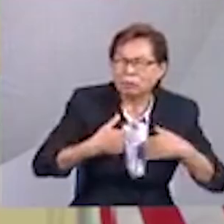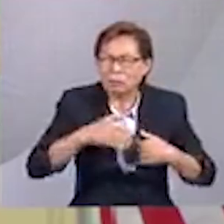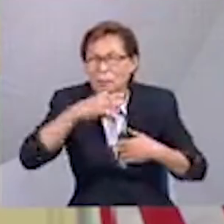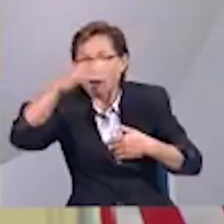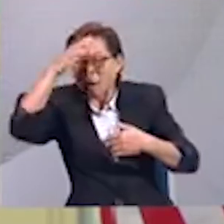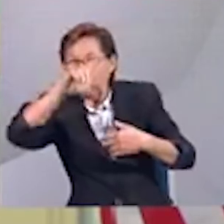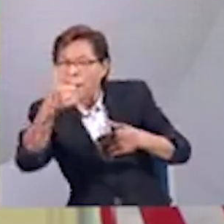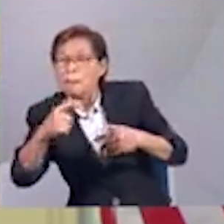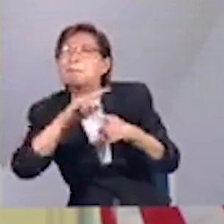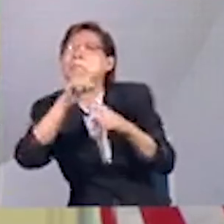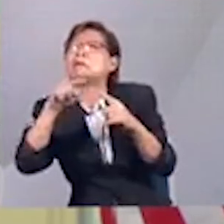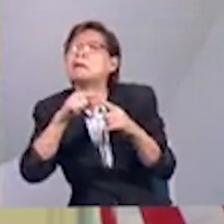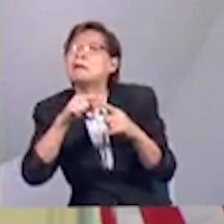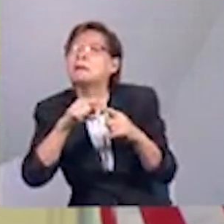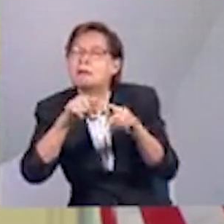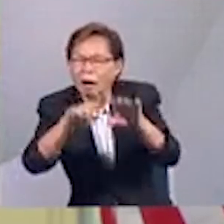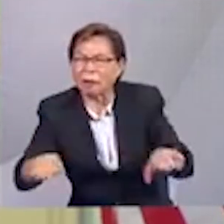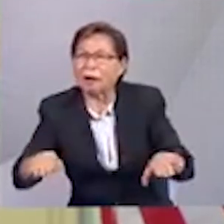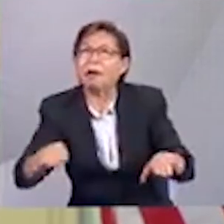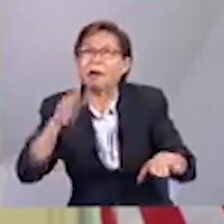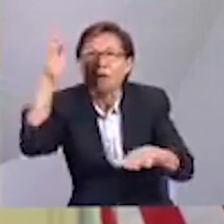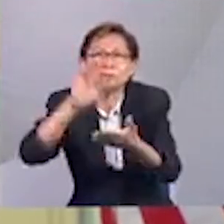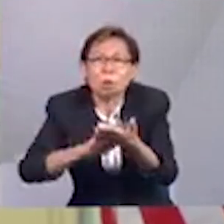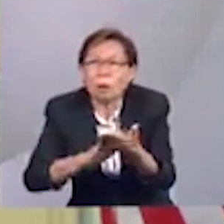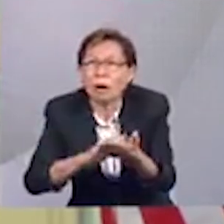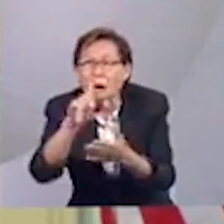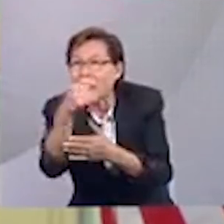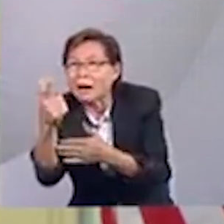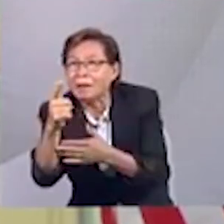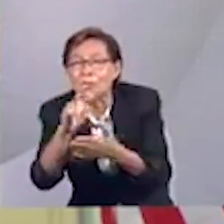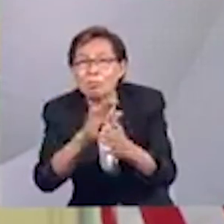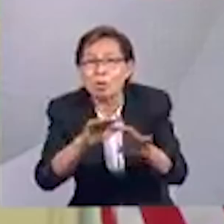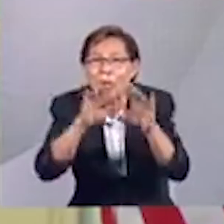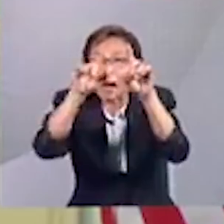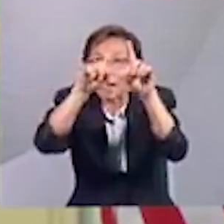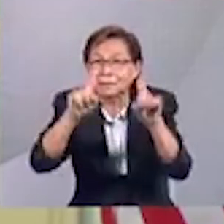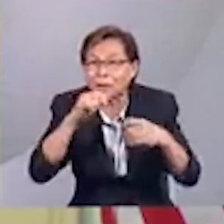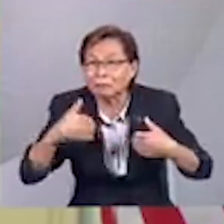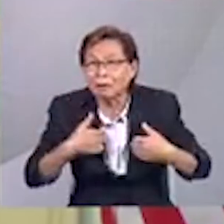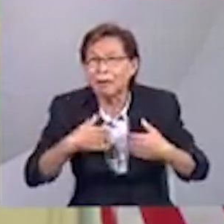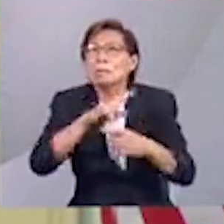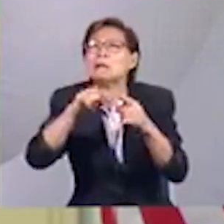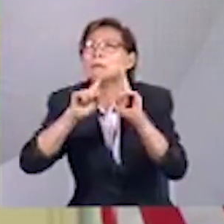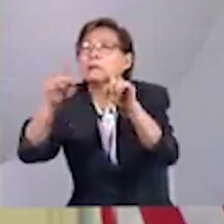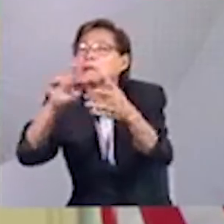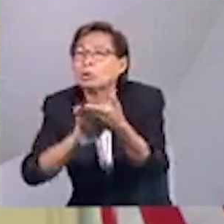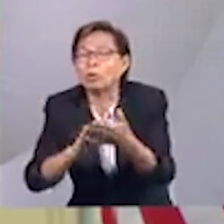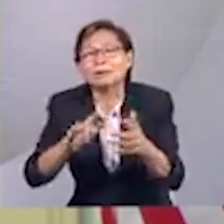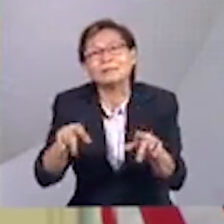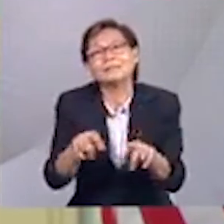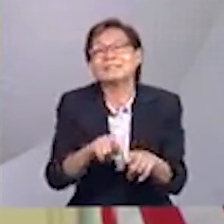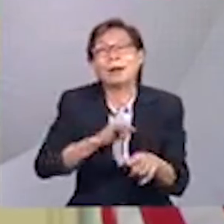tertanya-tanya bilakah pula anak mereka akan ke sekolah. Seperti mana yang telah saya